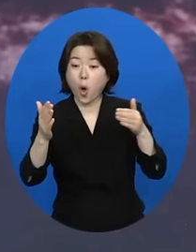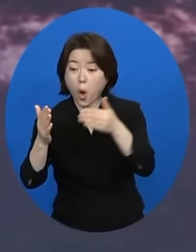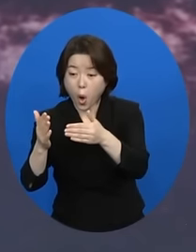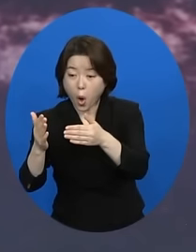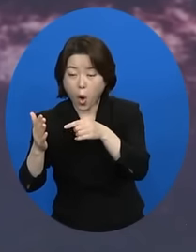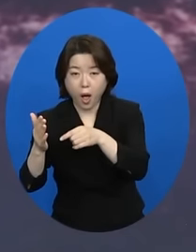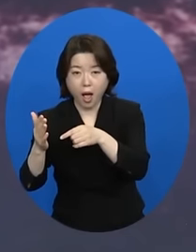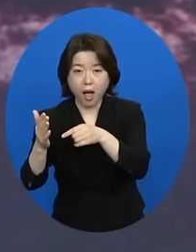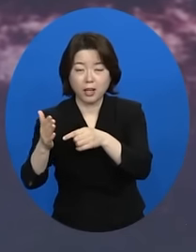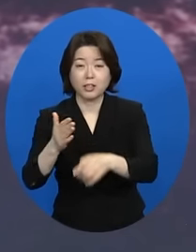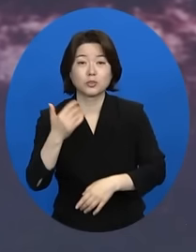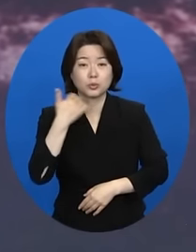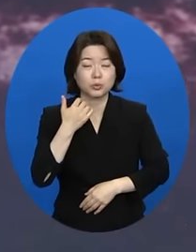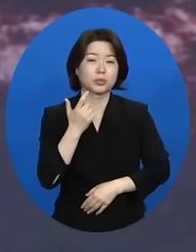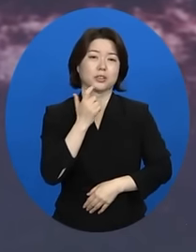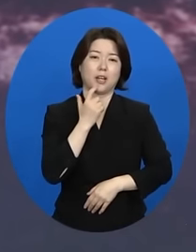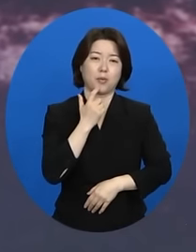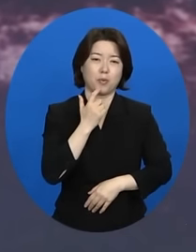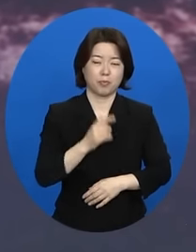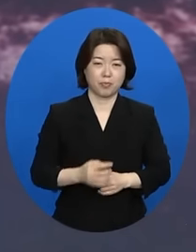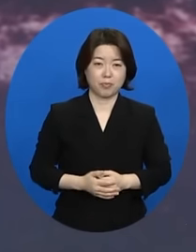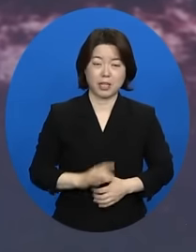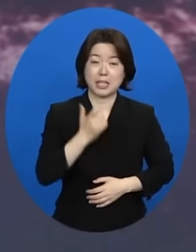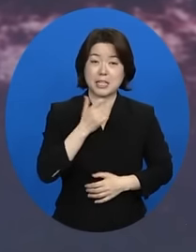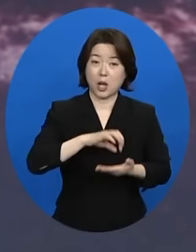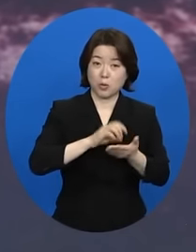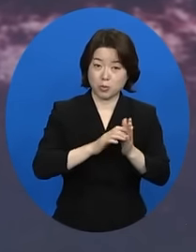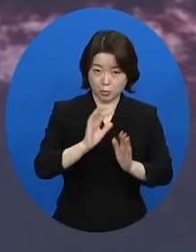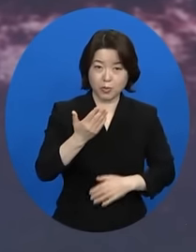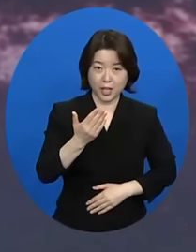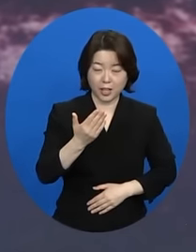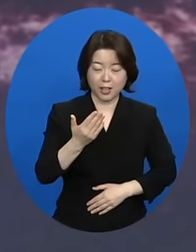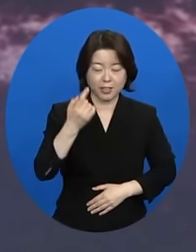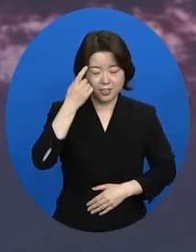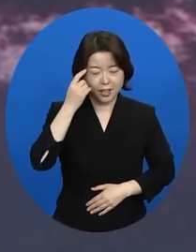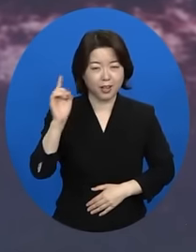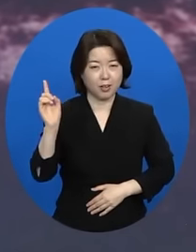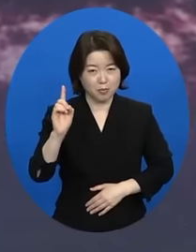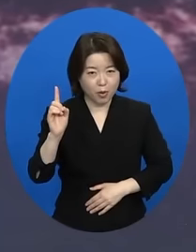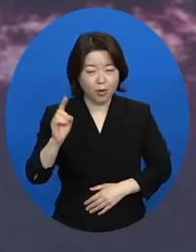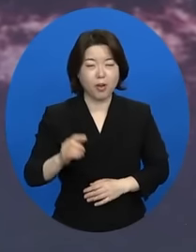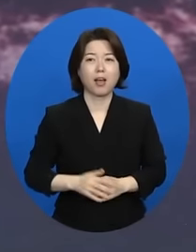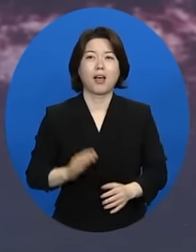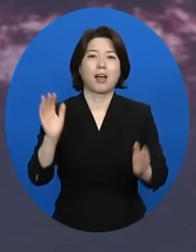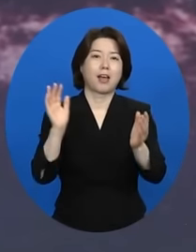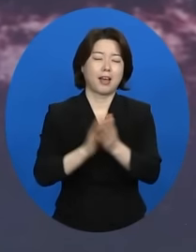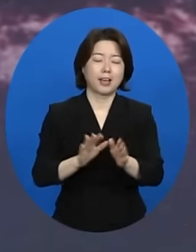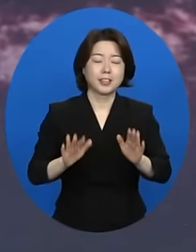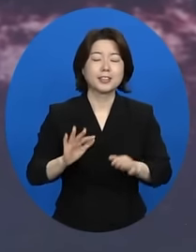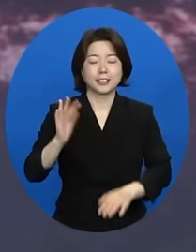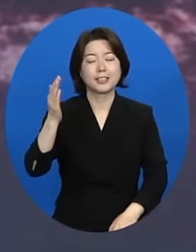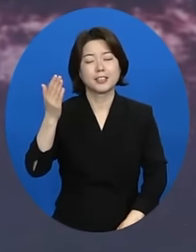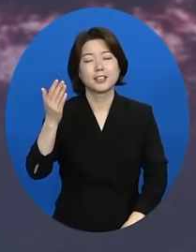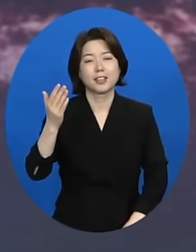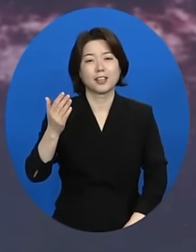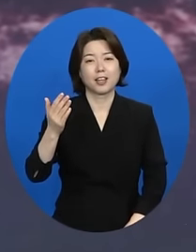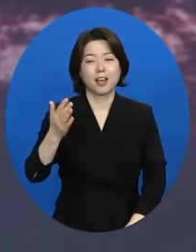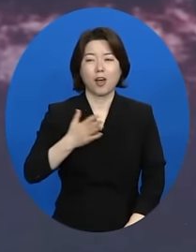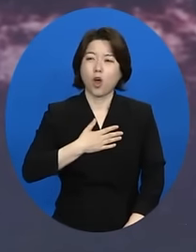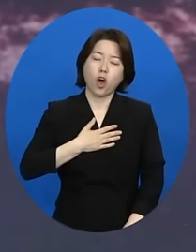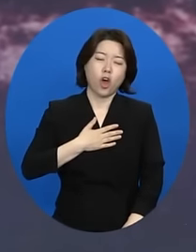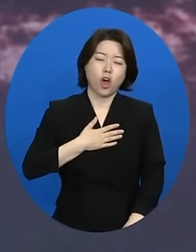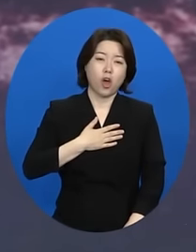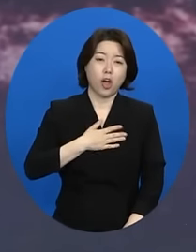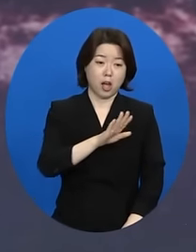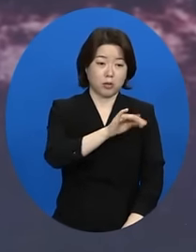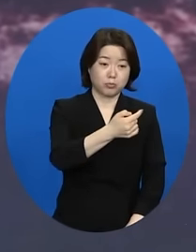바로 야곱입니다. 그러니까 야곱 정도가 되니까요. 어떤 생각이 드냐면 아 이제 됐다. 아 뭐 이제